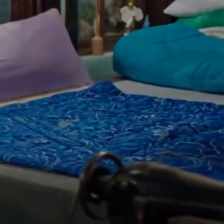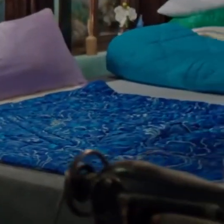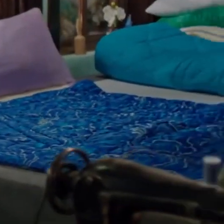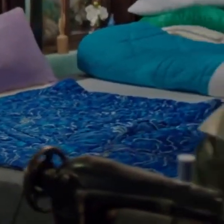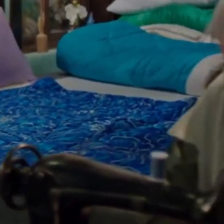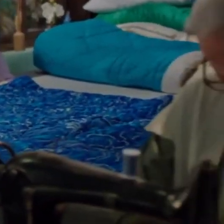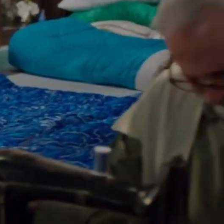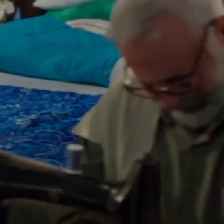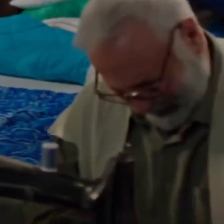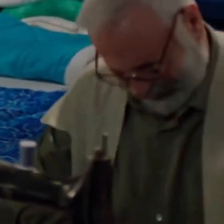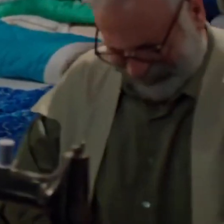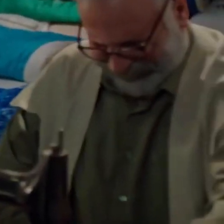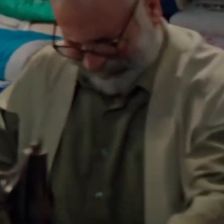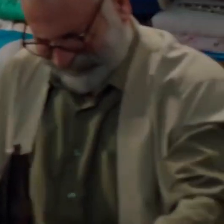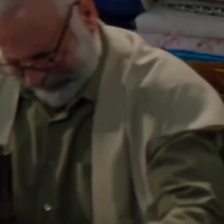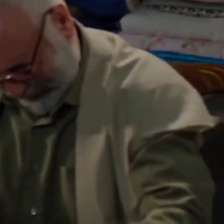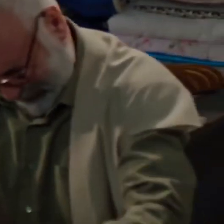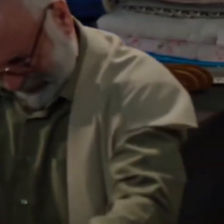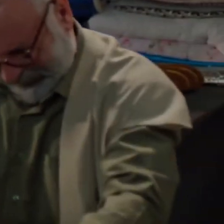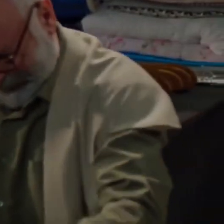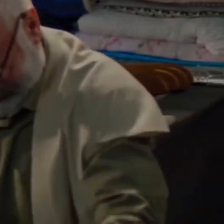geliyor. Yorgancıya girdi.